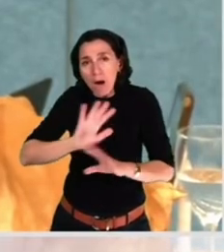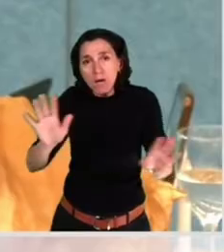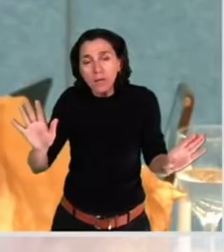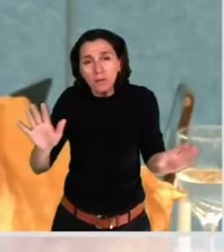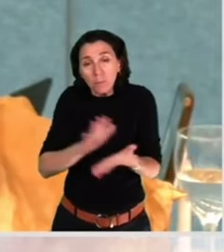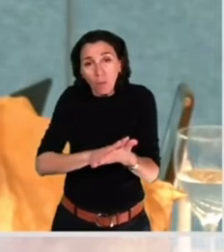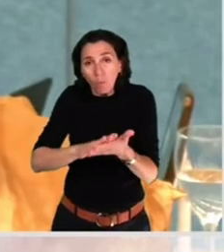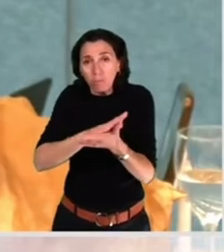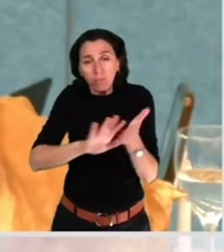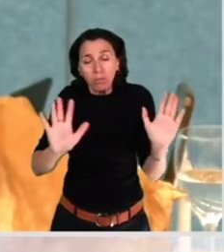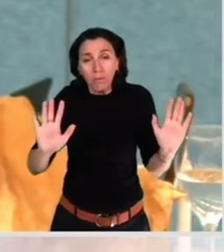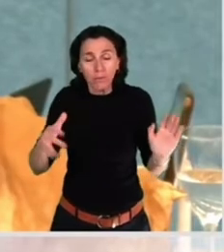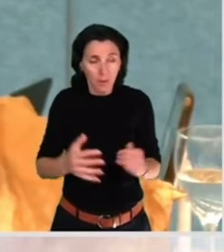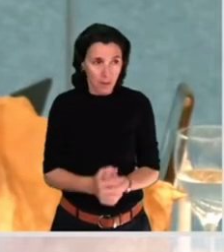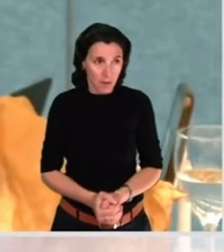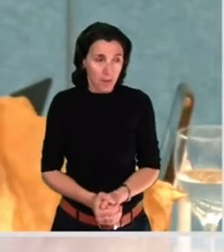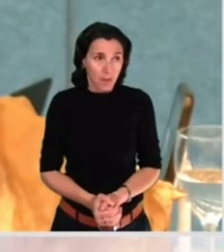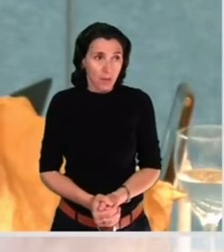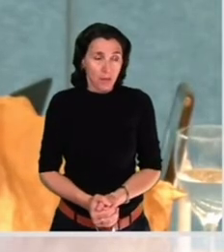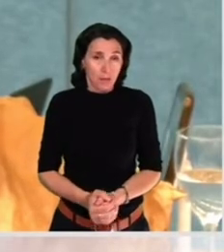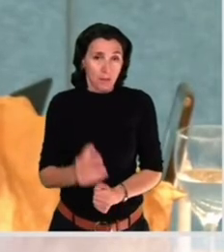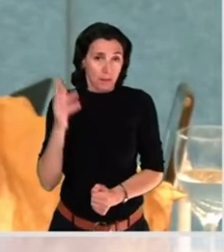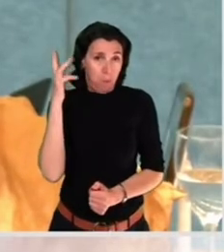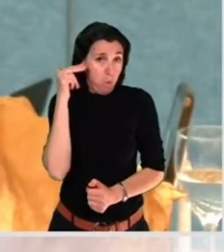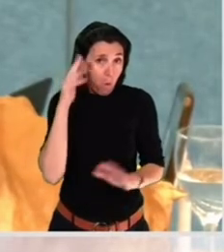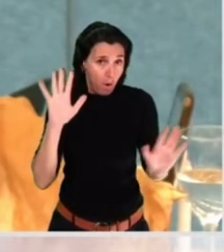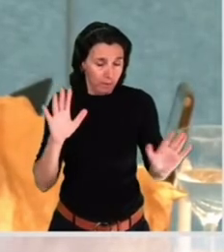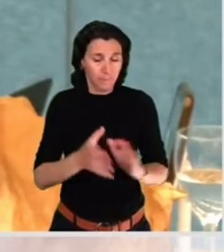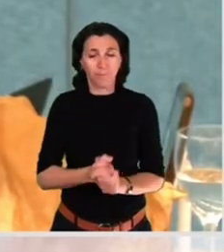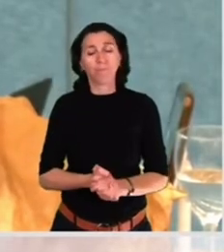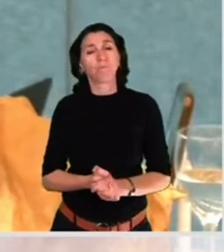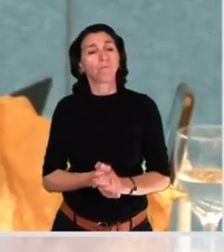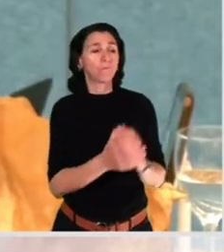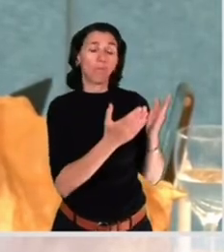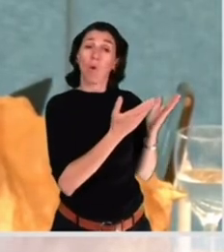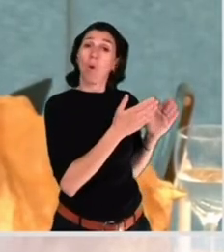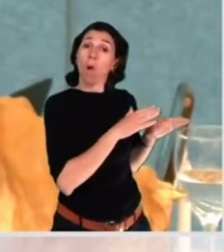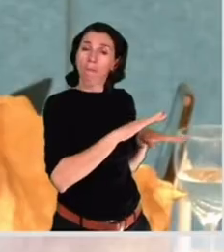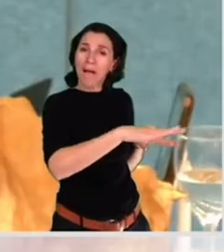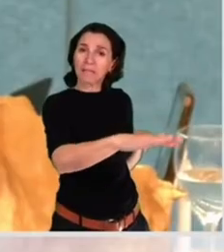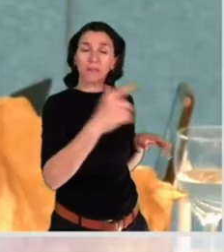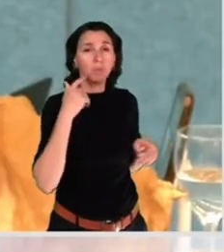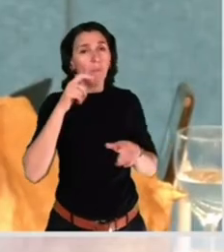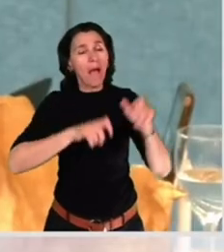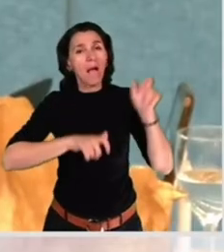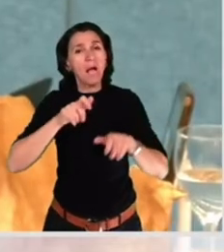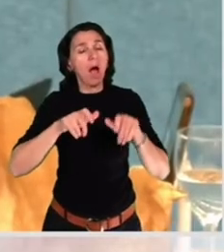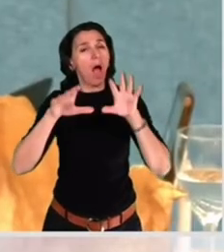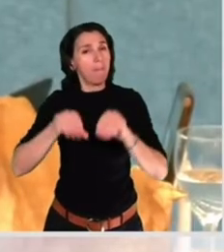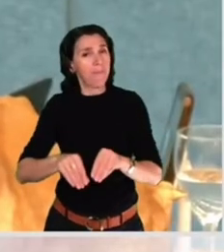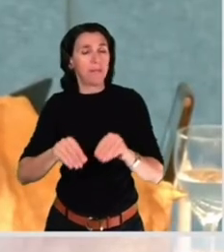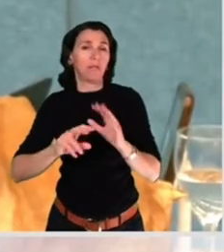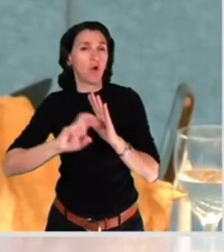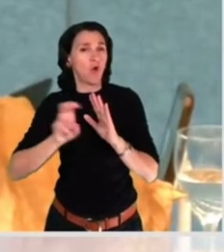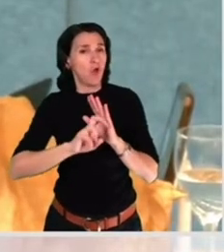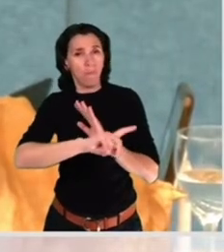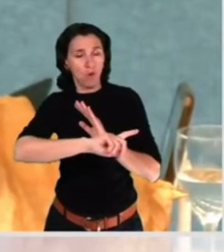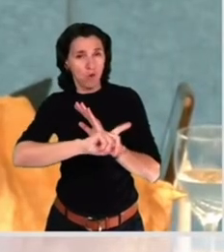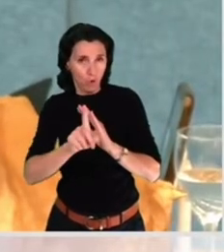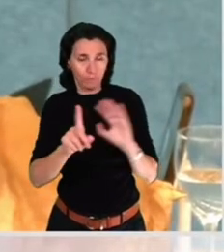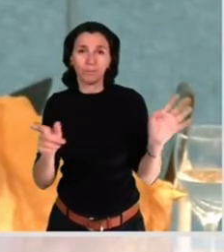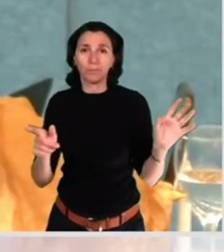Les parkings payants pour les non-résidents sont hors de prix et les personnes qui travaillent à Grenoble et n'y habitent pas n'y ont pas droit.